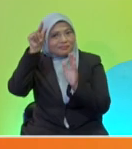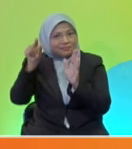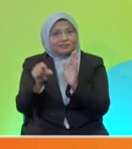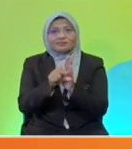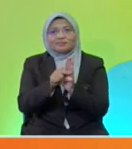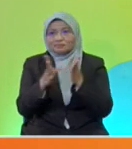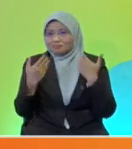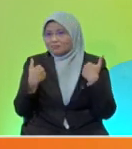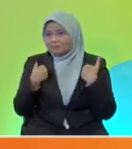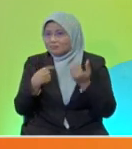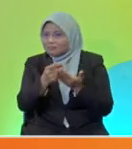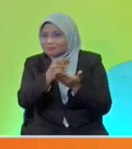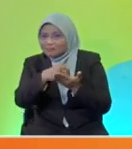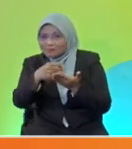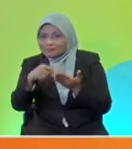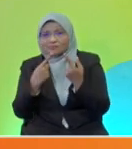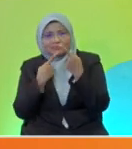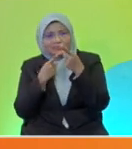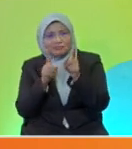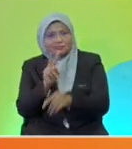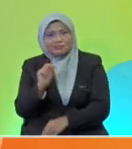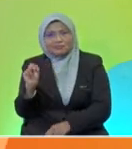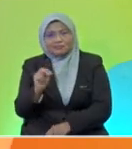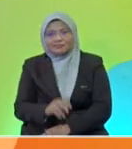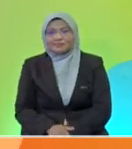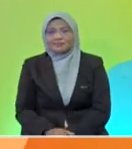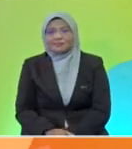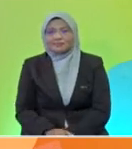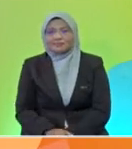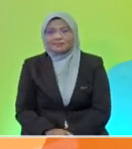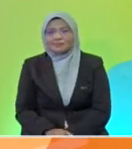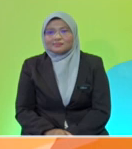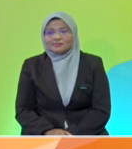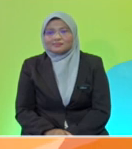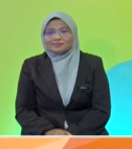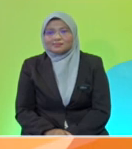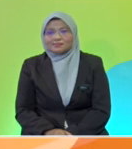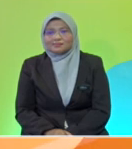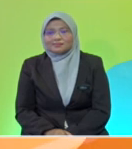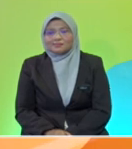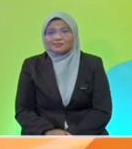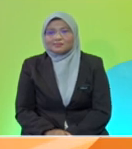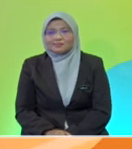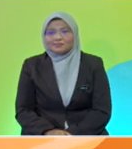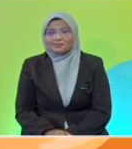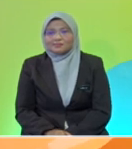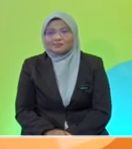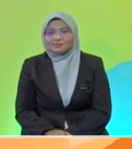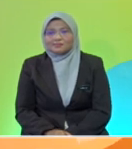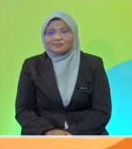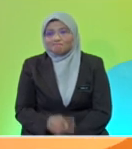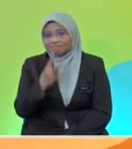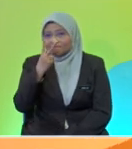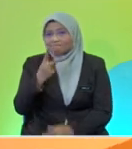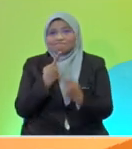jadi murid-murid tulis jawabannya Oke kalau udah siap seperti biasa boleh angkat